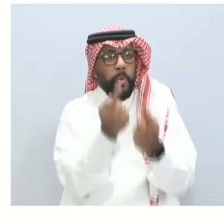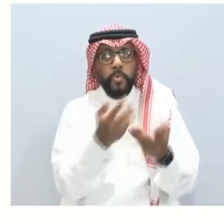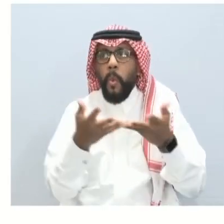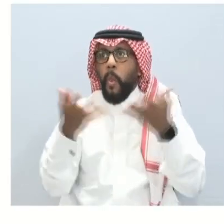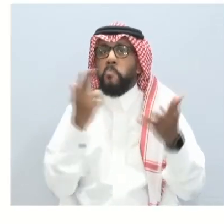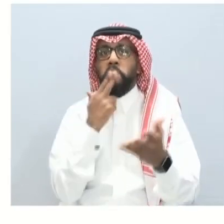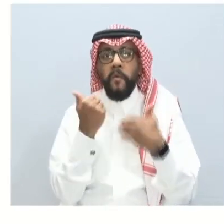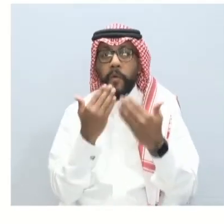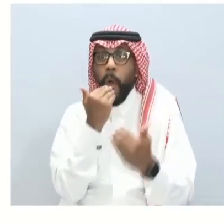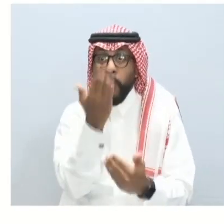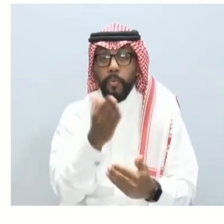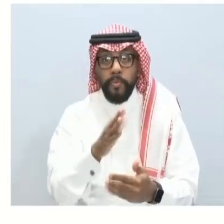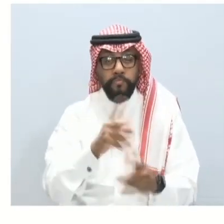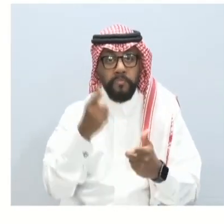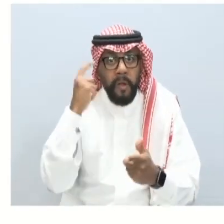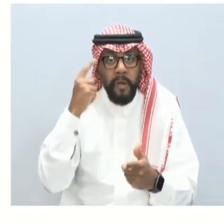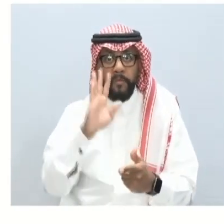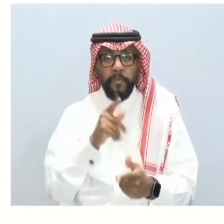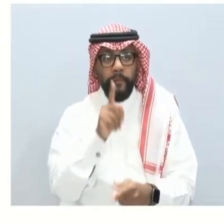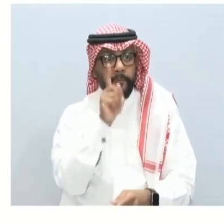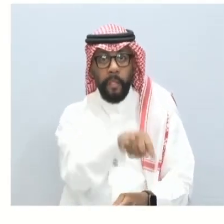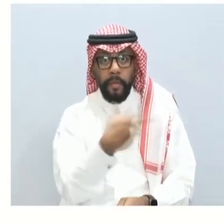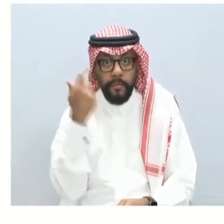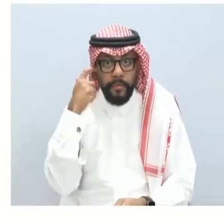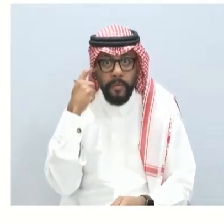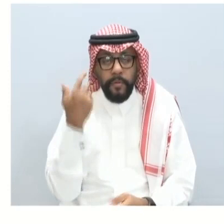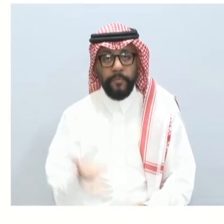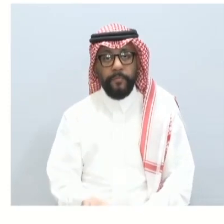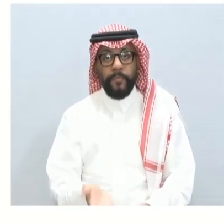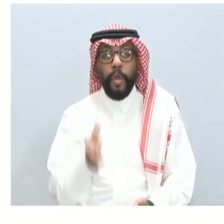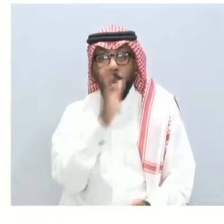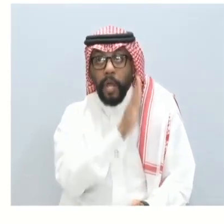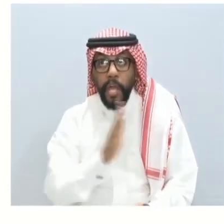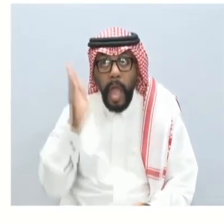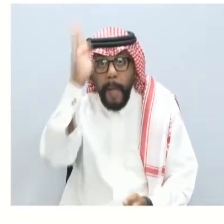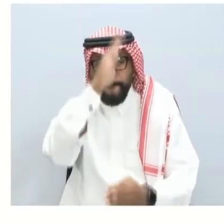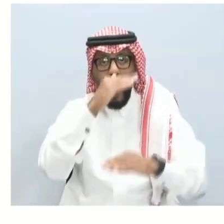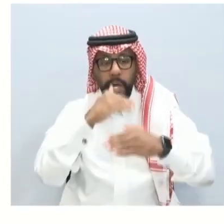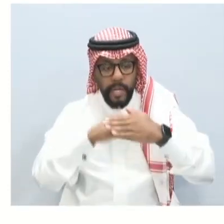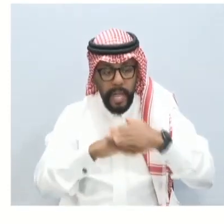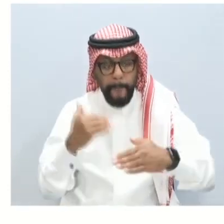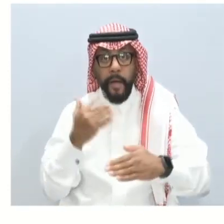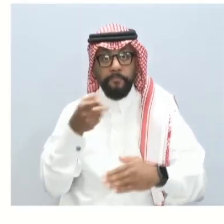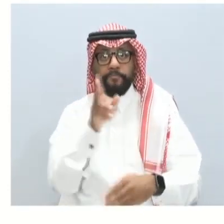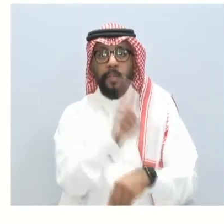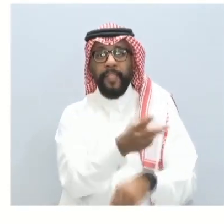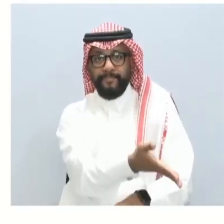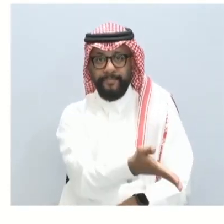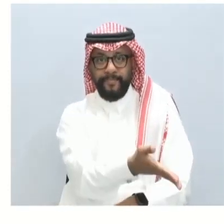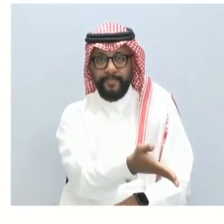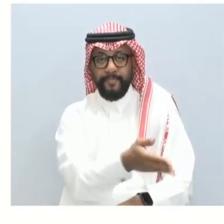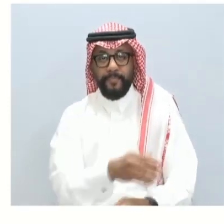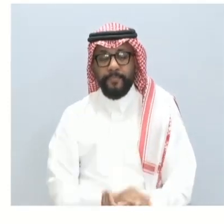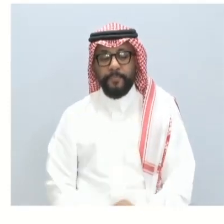هذه ابدا وما اظن الساعه قائمه ثم قال بعدها